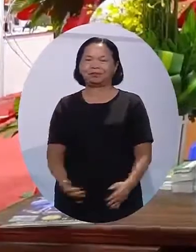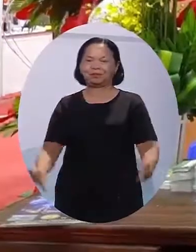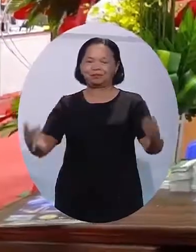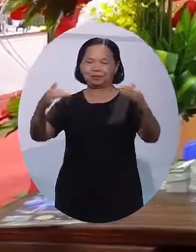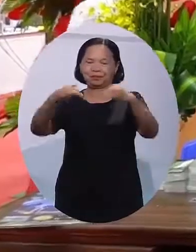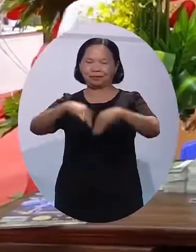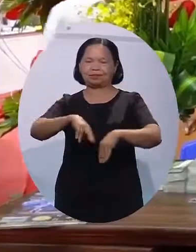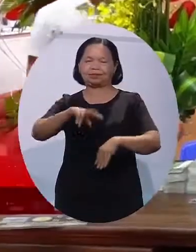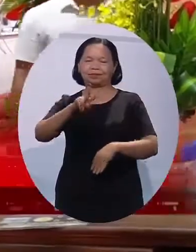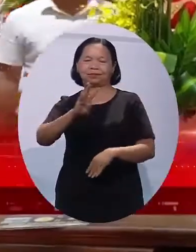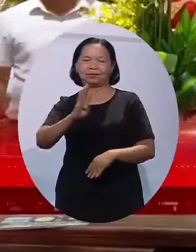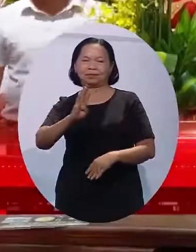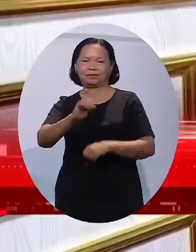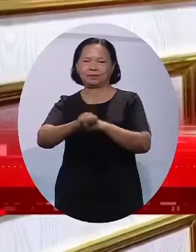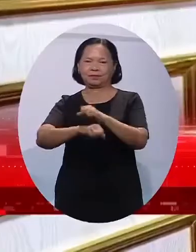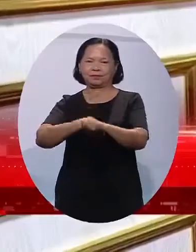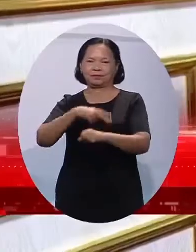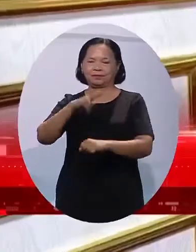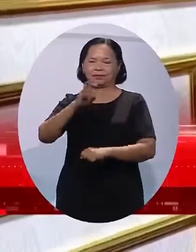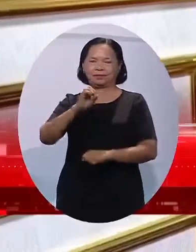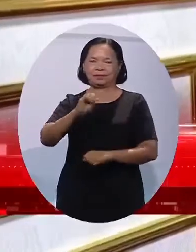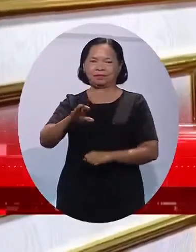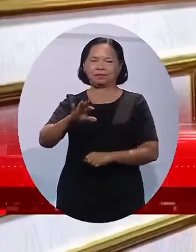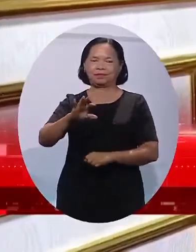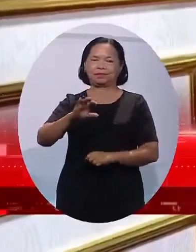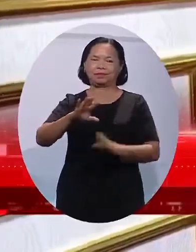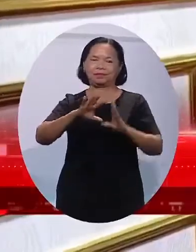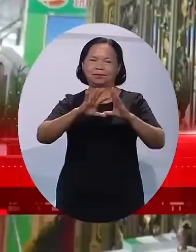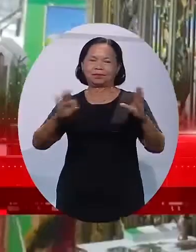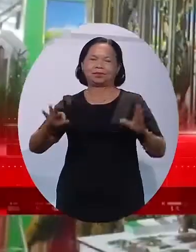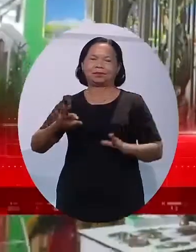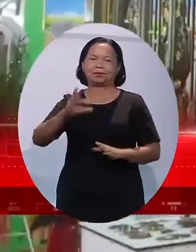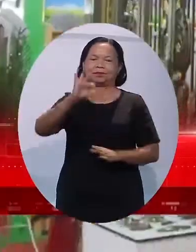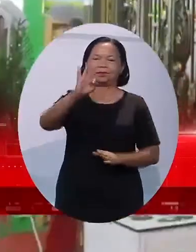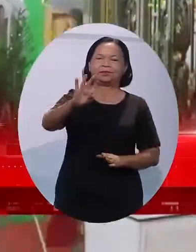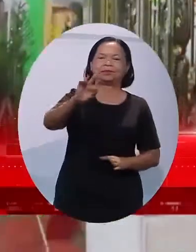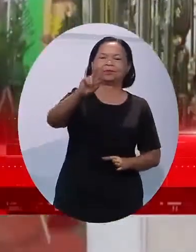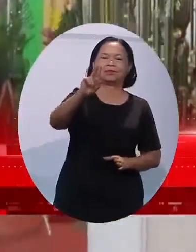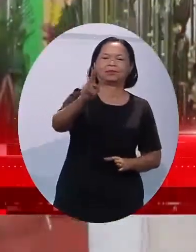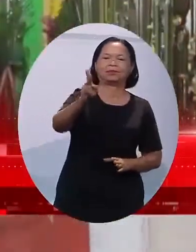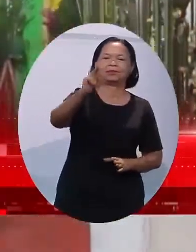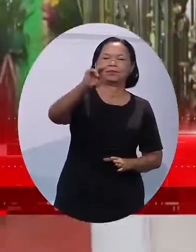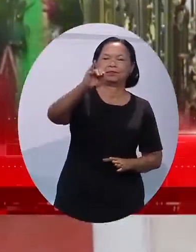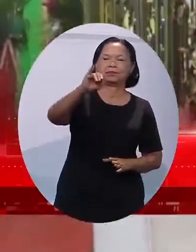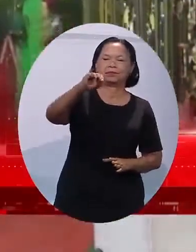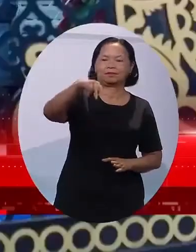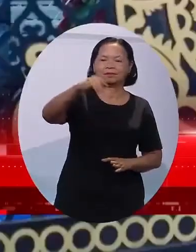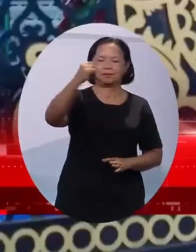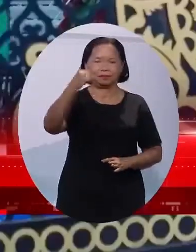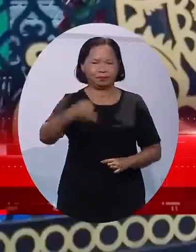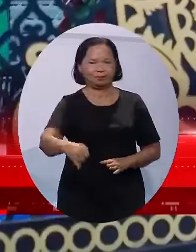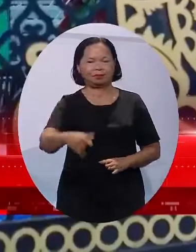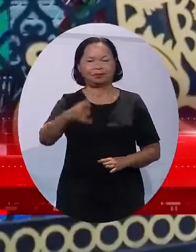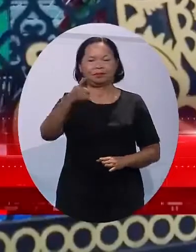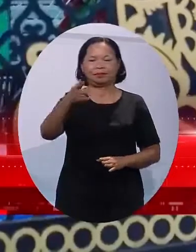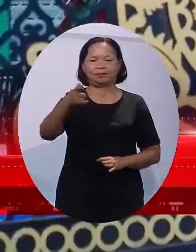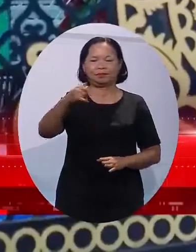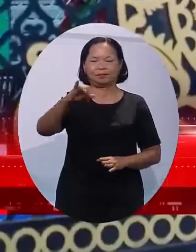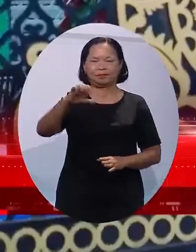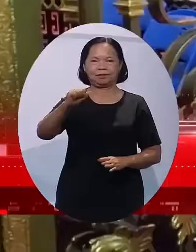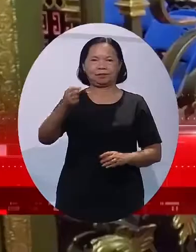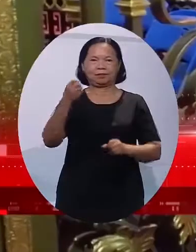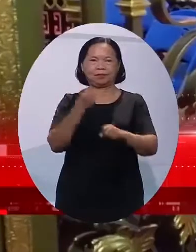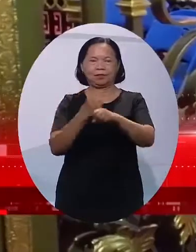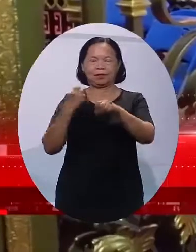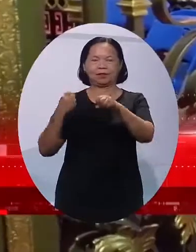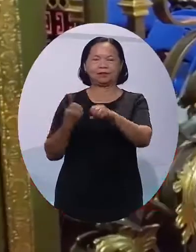Việt Build năm 2020, công ty Trịnh Gia mong muốn đưa sản phẩm Master Window, một thương hiệu chuyên sản xuất và phân phối tổng thể ngành cửa